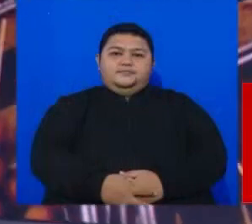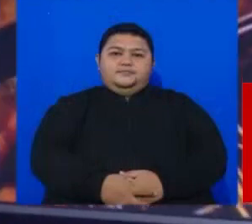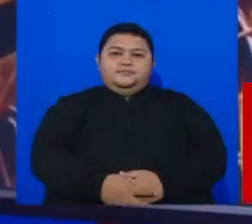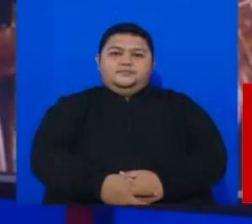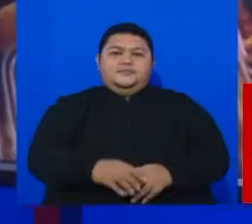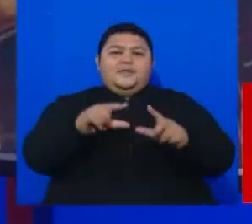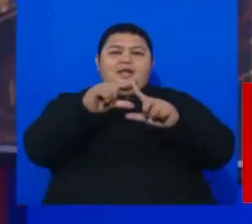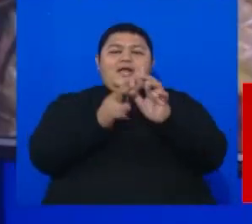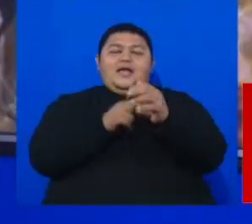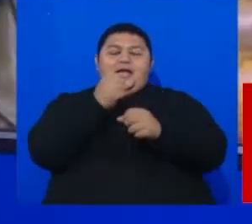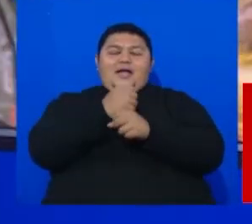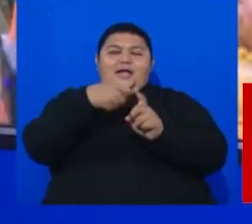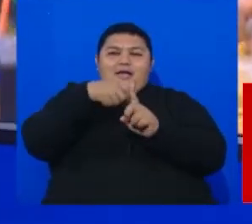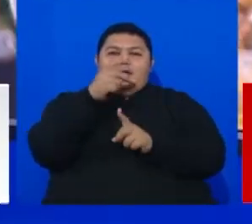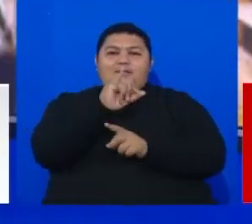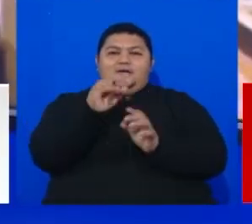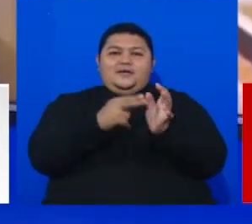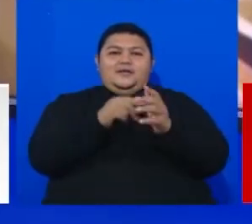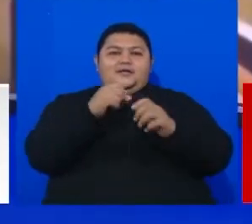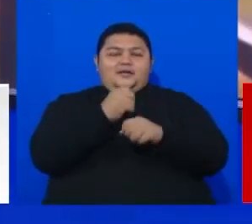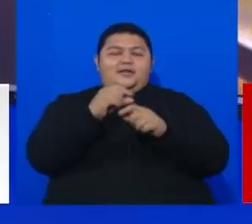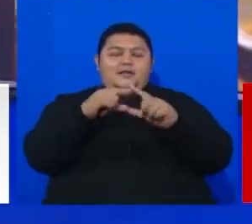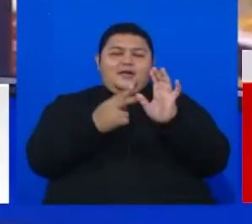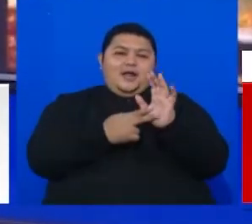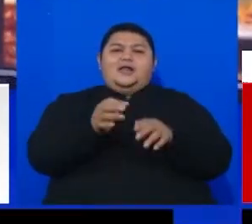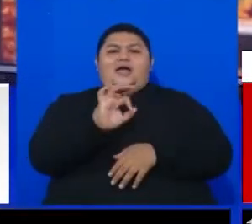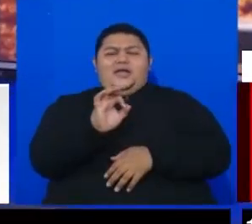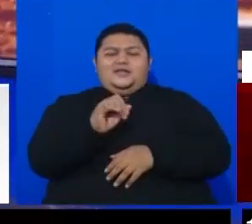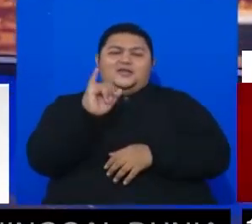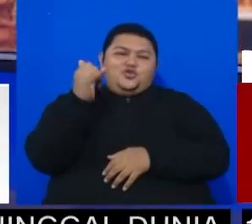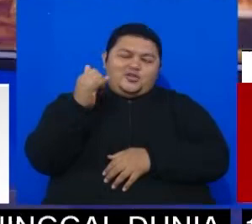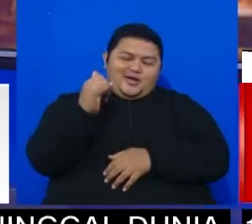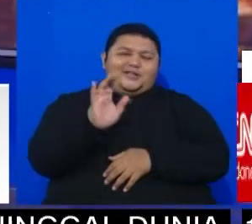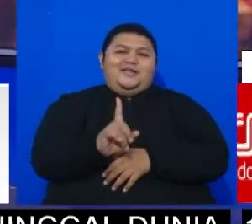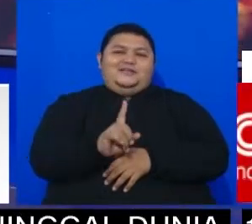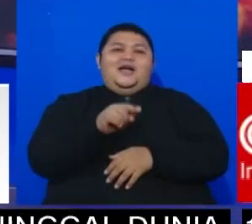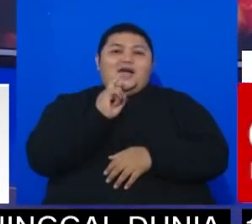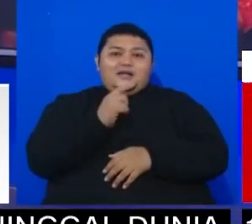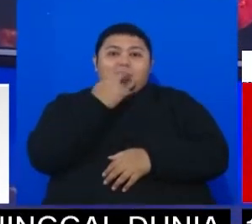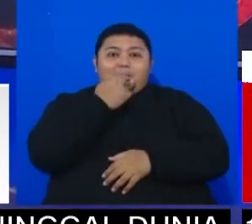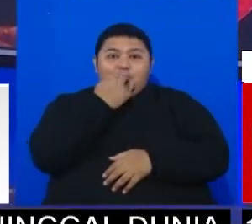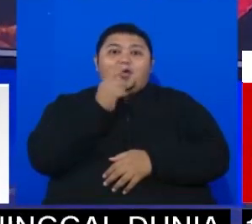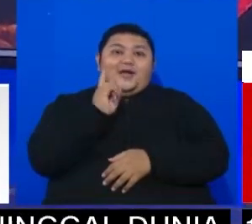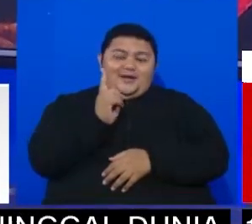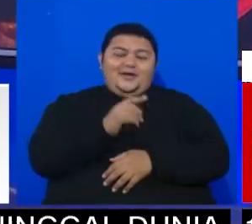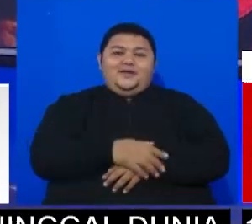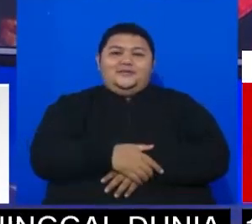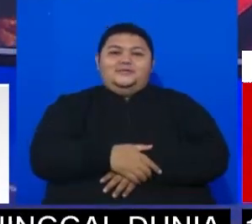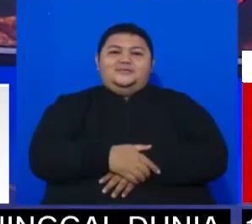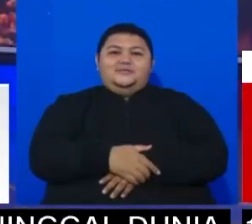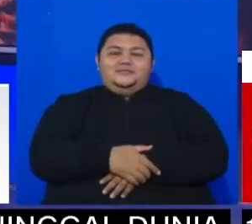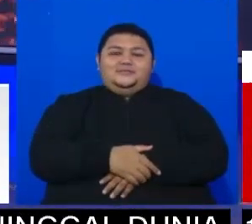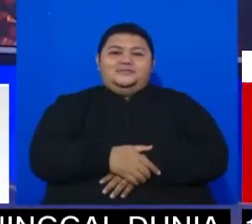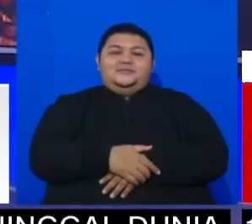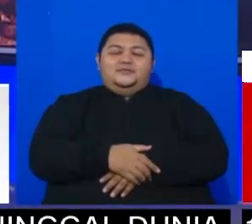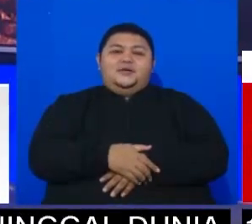Angkringan tidak hanya bisa dinikmati di Jawa Tengah dan Yogyakarta. Anda juga bisa dengan mudah menemukannya di Bandung sekalipun. Kiki Aryadi mengajak